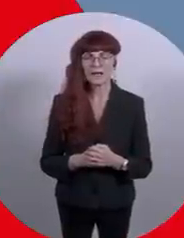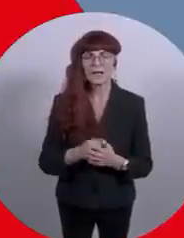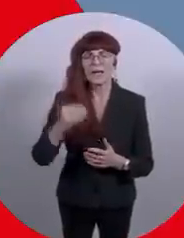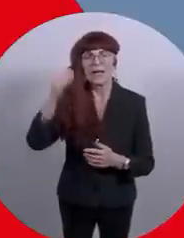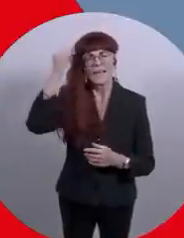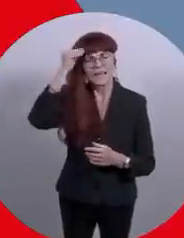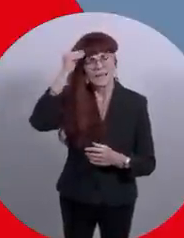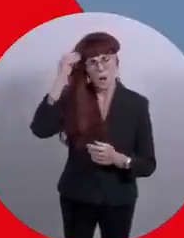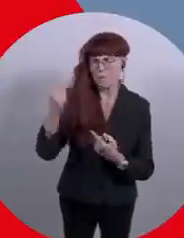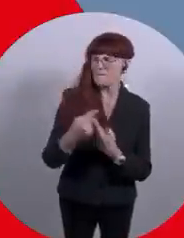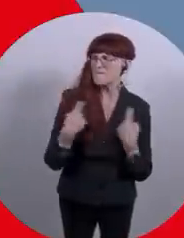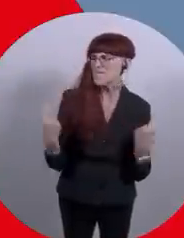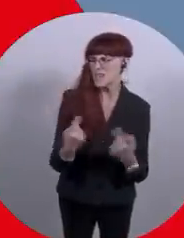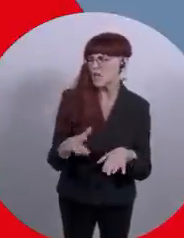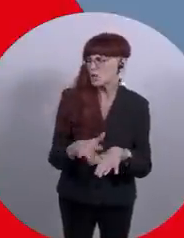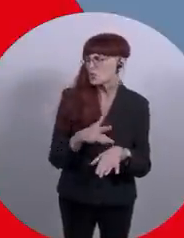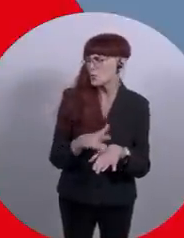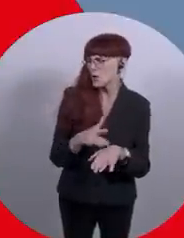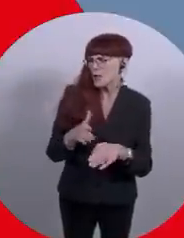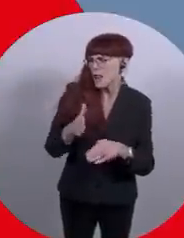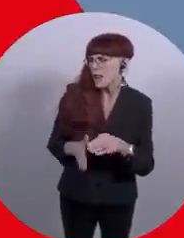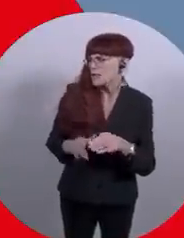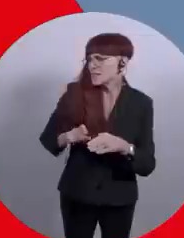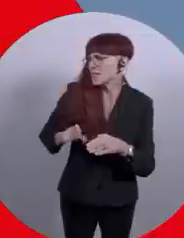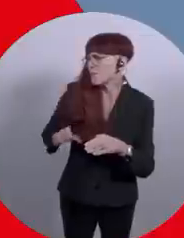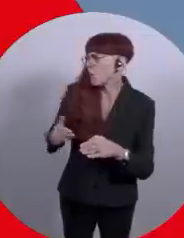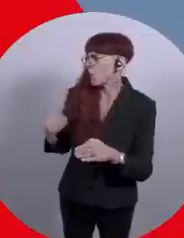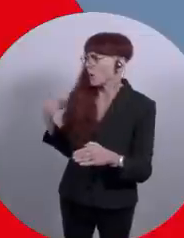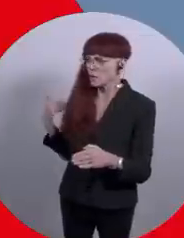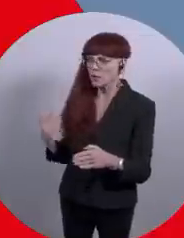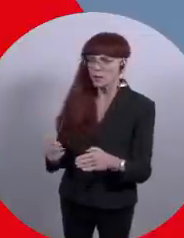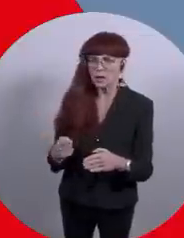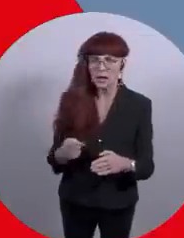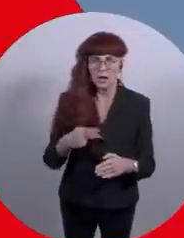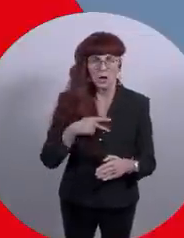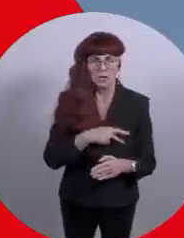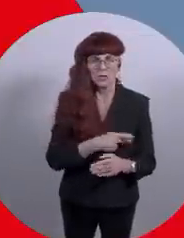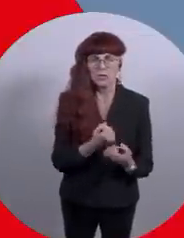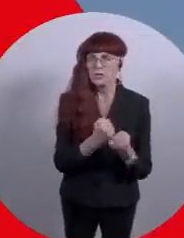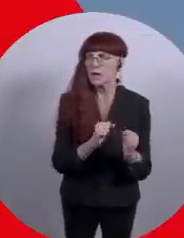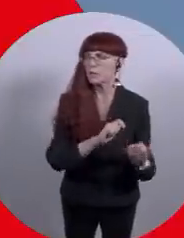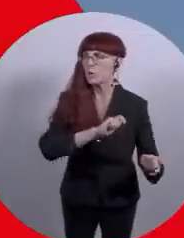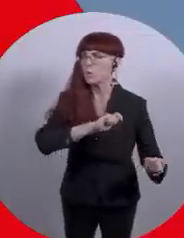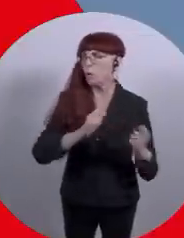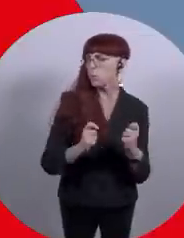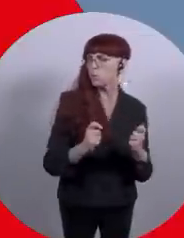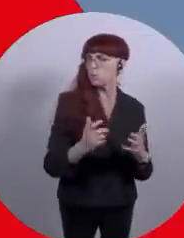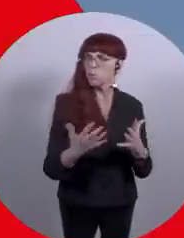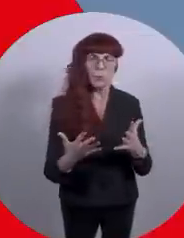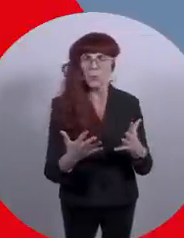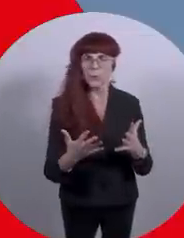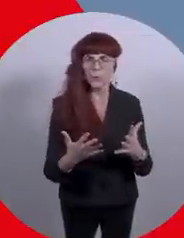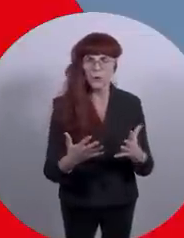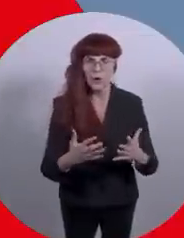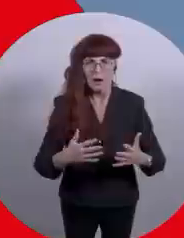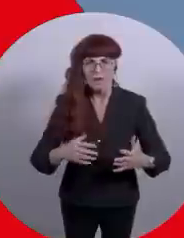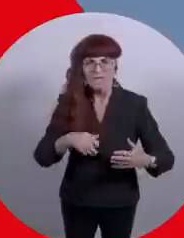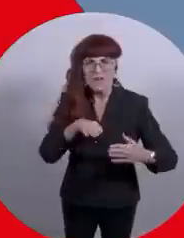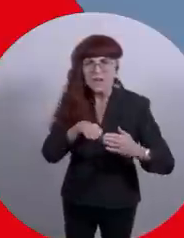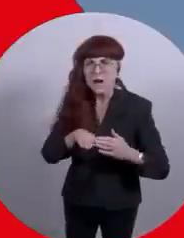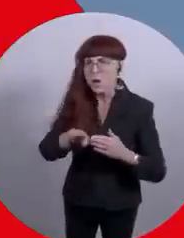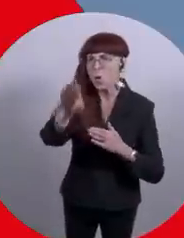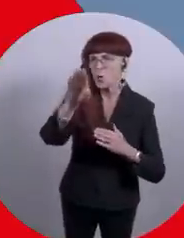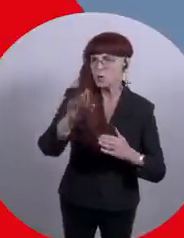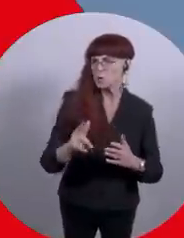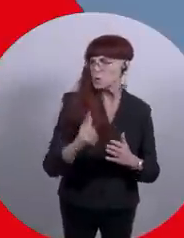und ich glaube wir haben es alle gemerkt in den letzten Wochen dass da durch die Sozialdemokratie gegangen ist dass da Aufbruchsstimmung war dass